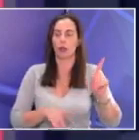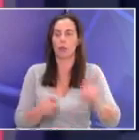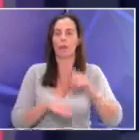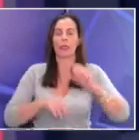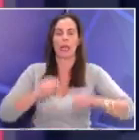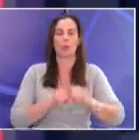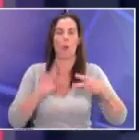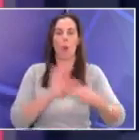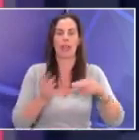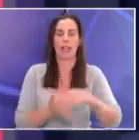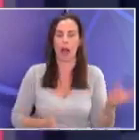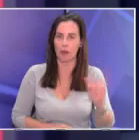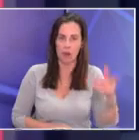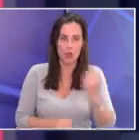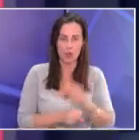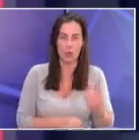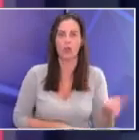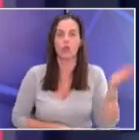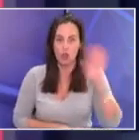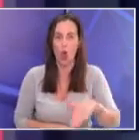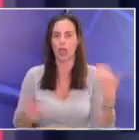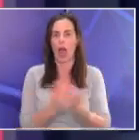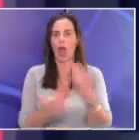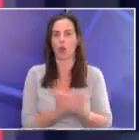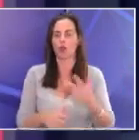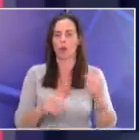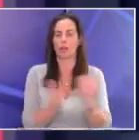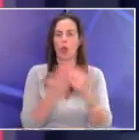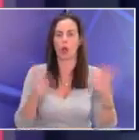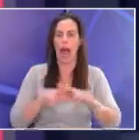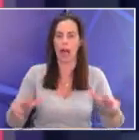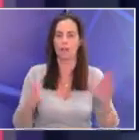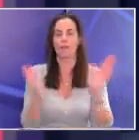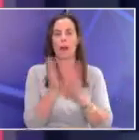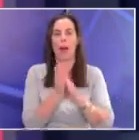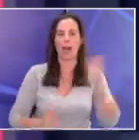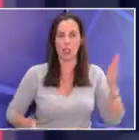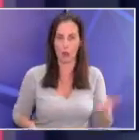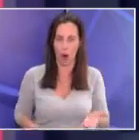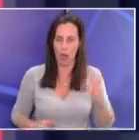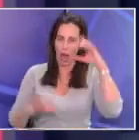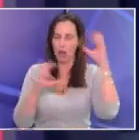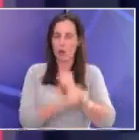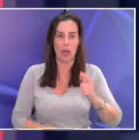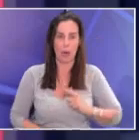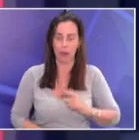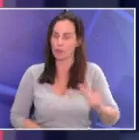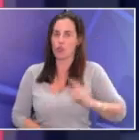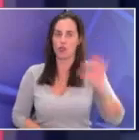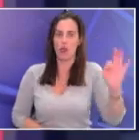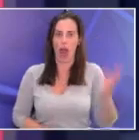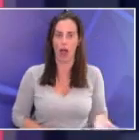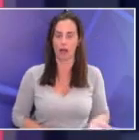הפוליטיקאים באופוזיציה, שמה שהיא רוצה זה עוד כותרת בעיתון הארץ ומחיאות כפיים מהשמאל, אג'נדה פרטית